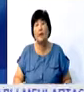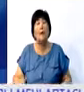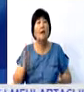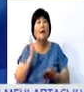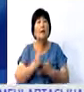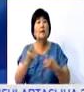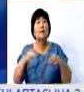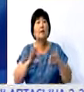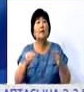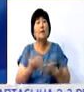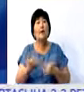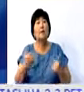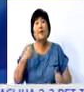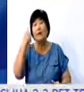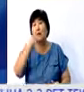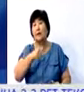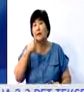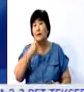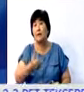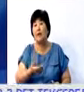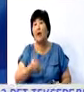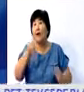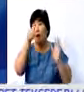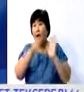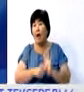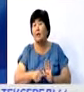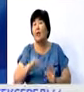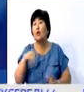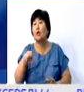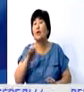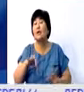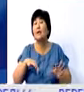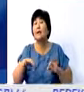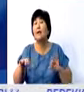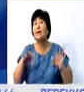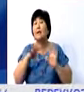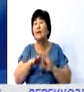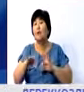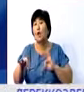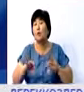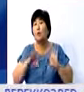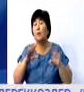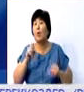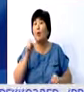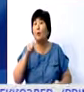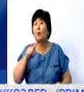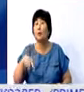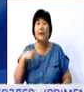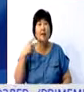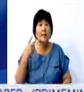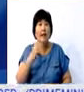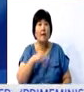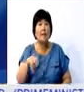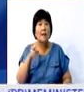Тікелей эфирде жаңалықтар. Биылғы жылдың алты айында индустрияландыру картасына енген жобалар бойынша 11,2